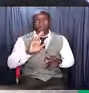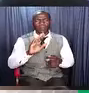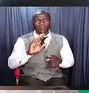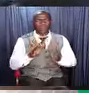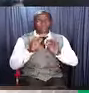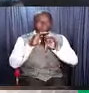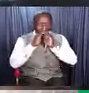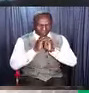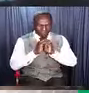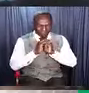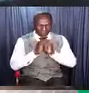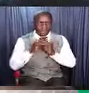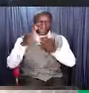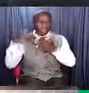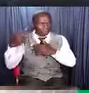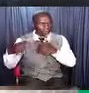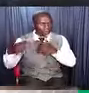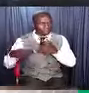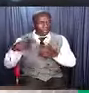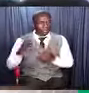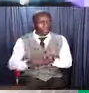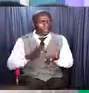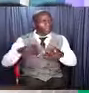Ahadi bado ingaliko ya uzima. Baba, ni asante.